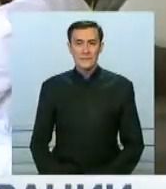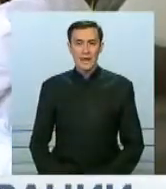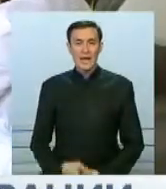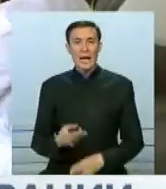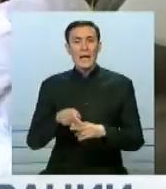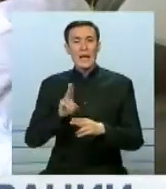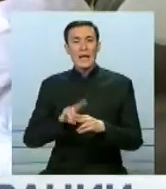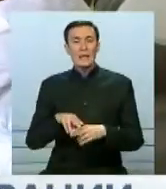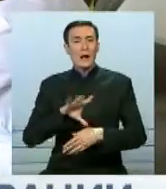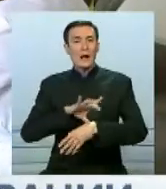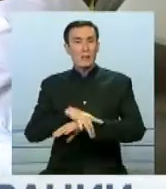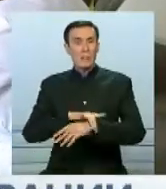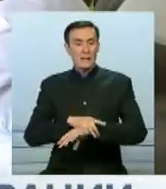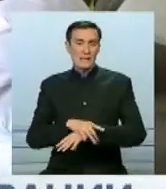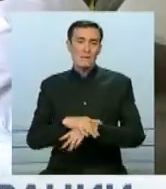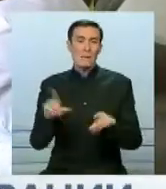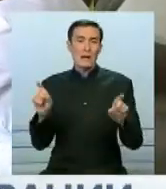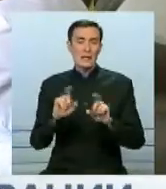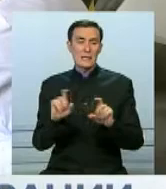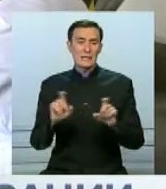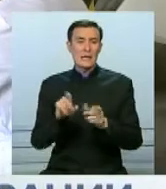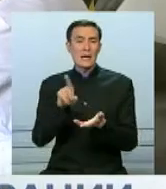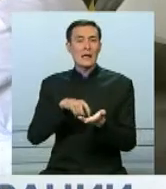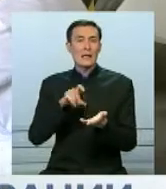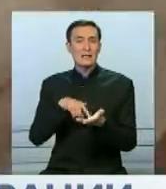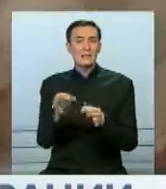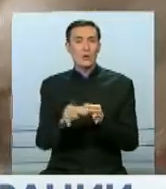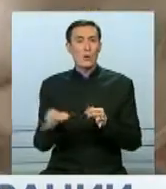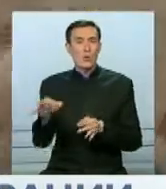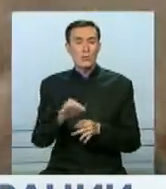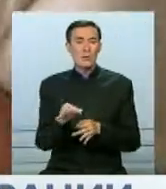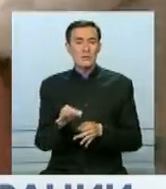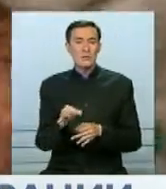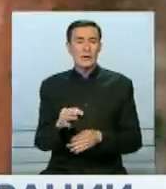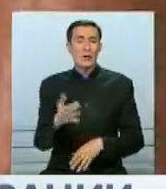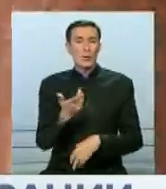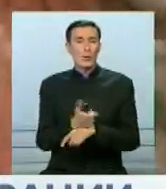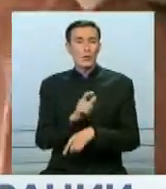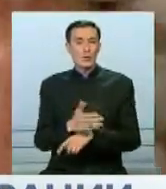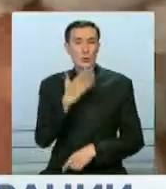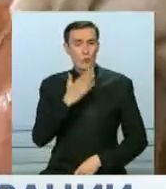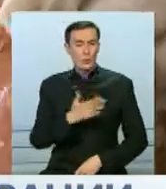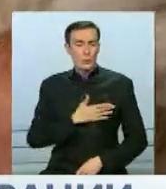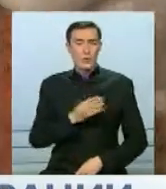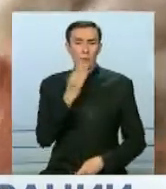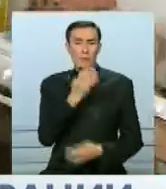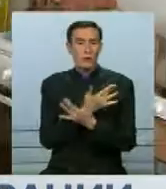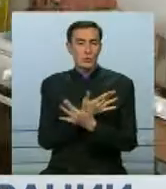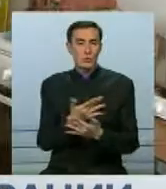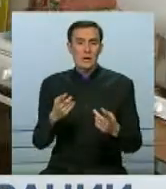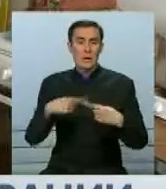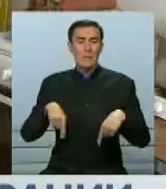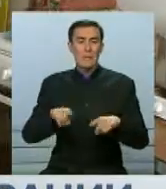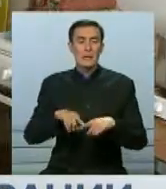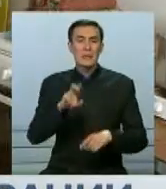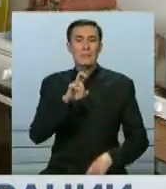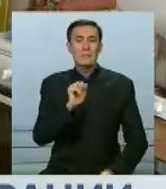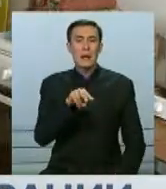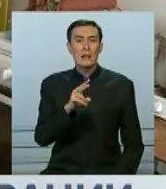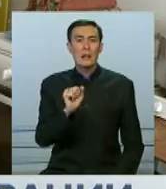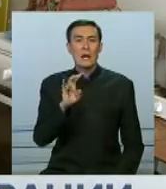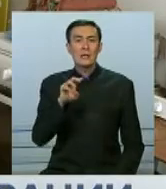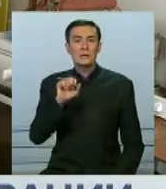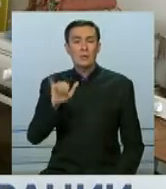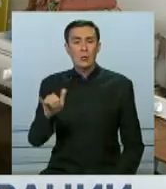Эта колбаса в магазинах Кыркыралинского района Карагандинской области уже стала бестселлером года. Продукция предприятия «Балкантау», что в поселке Егиндебулак,